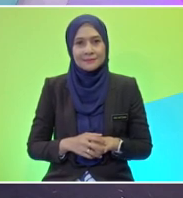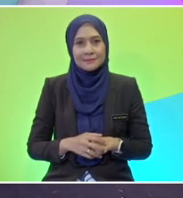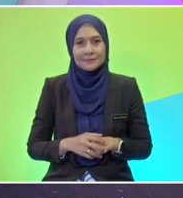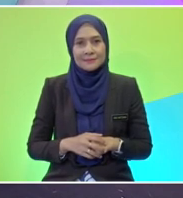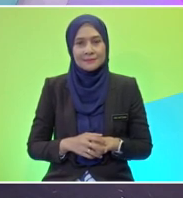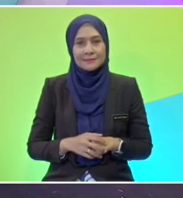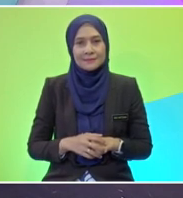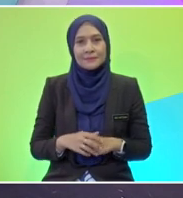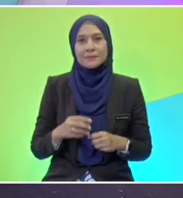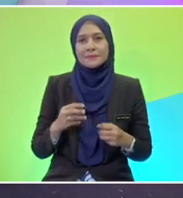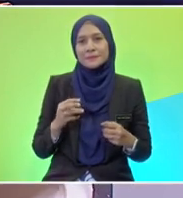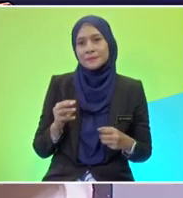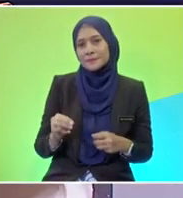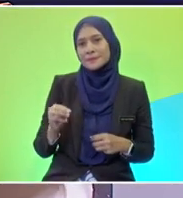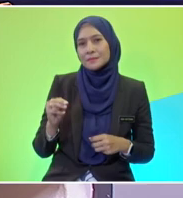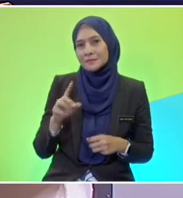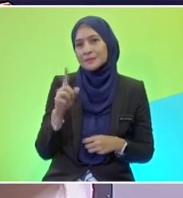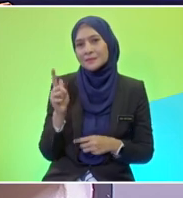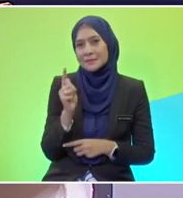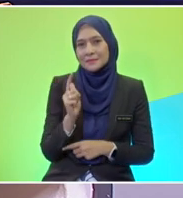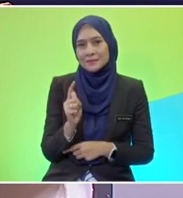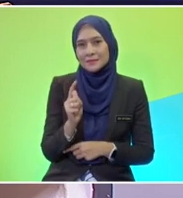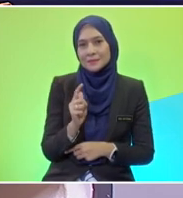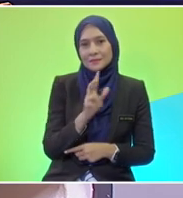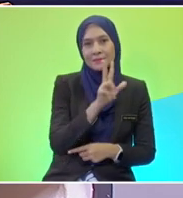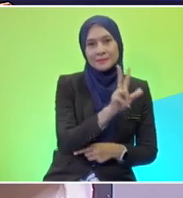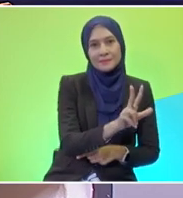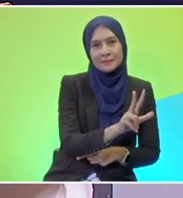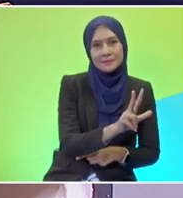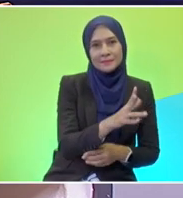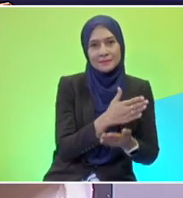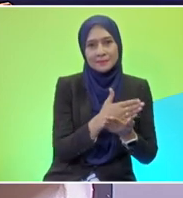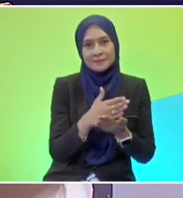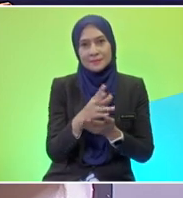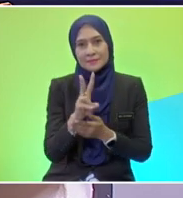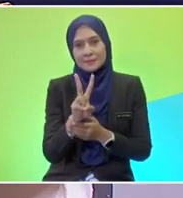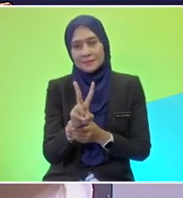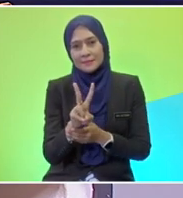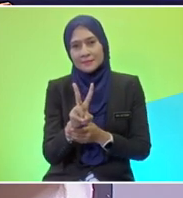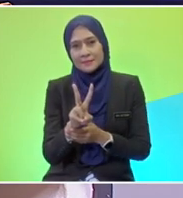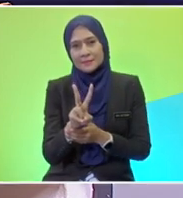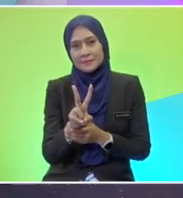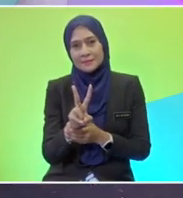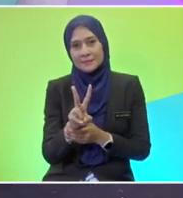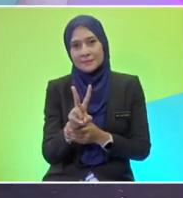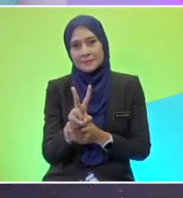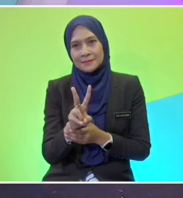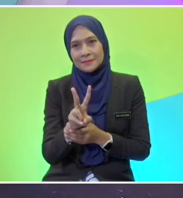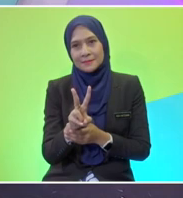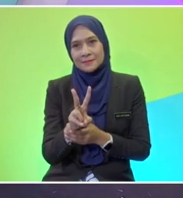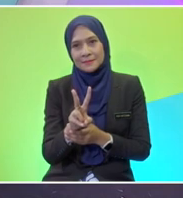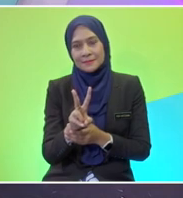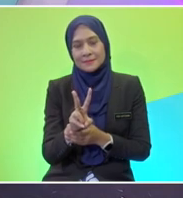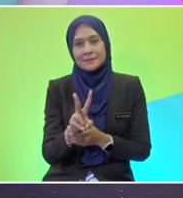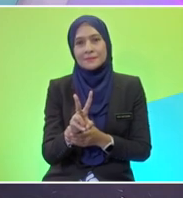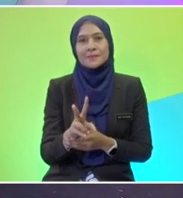murid nak tanya. Tiga tolak dua. Okey, cikgu. Saya ambil stok apple yang